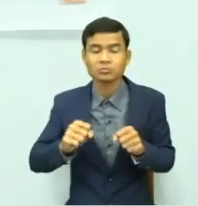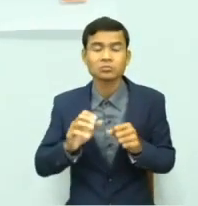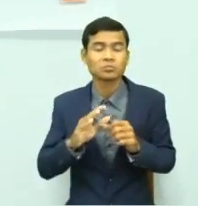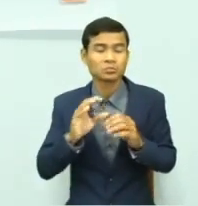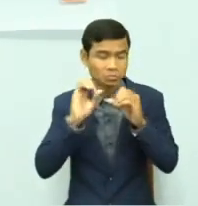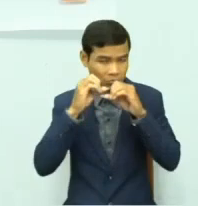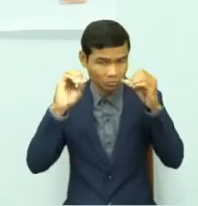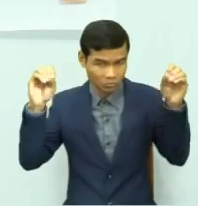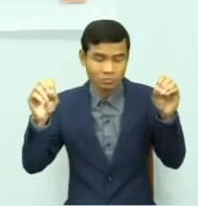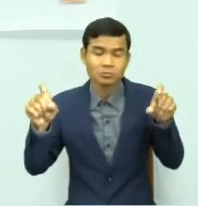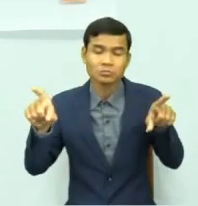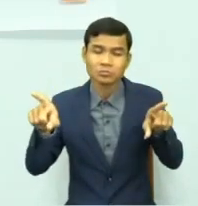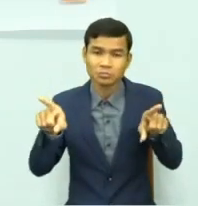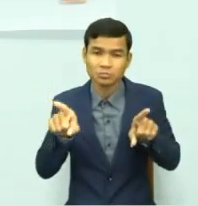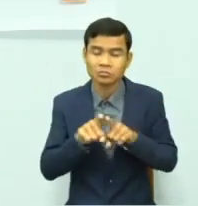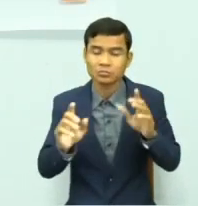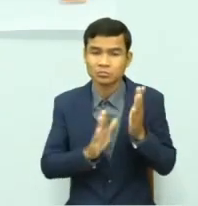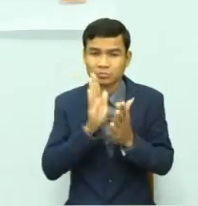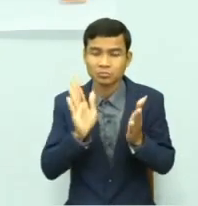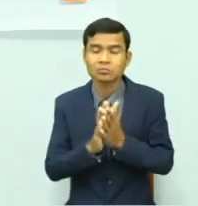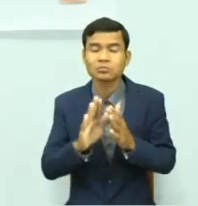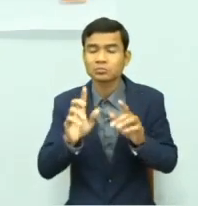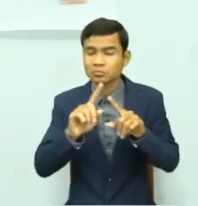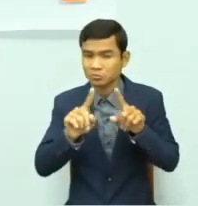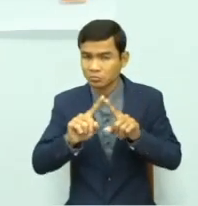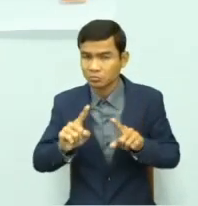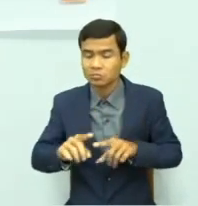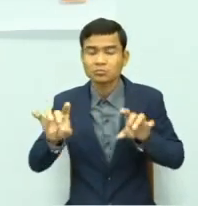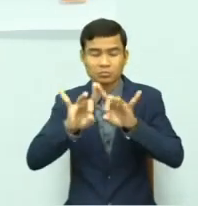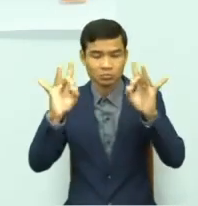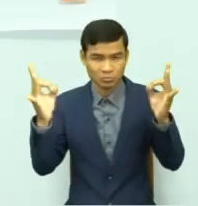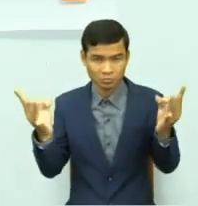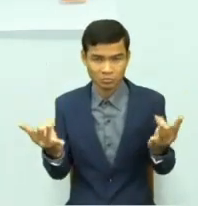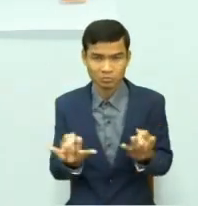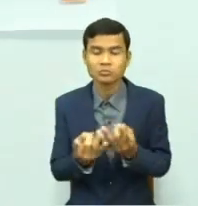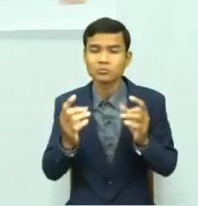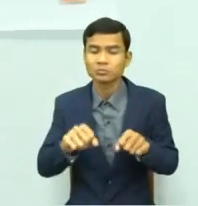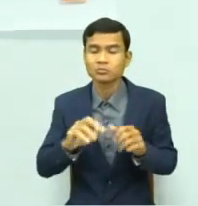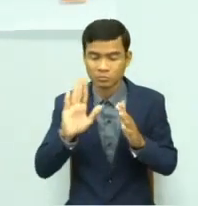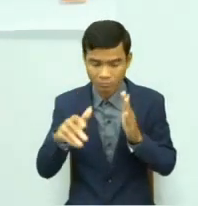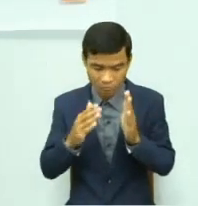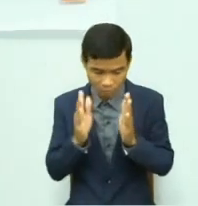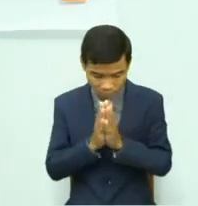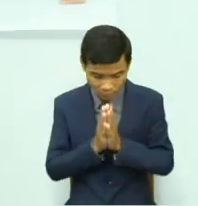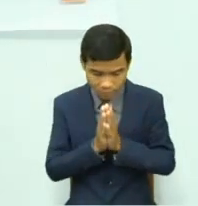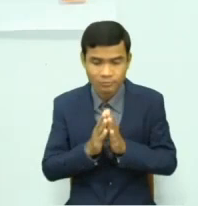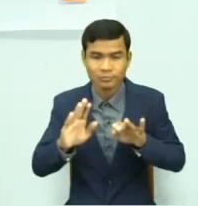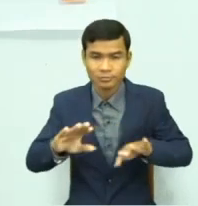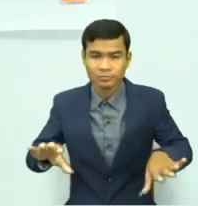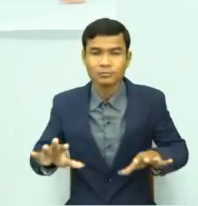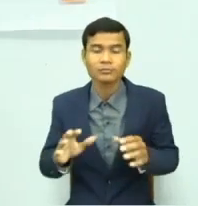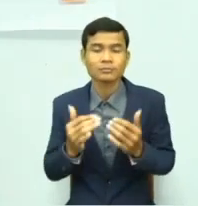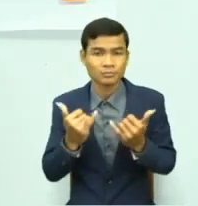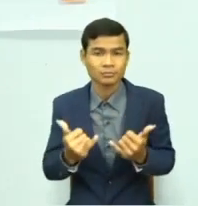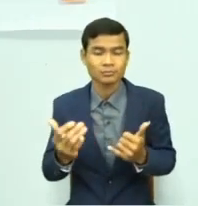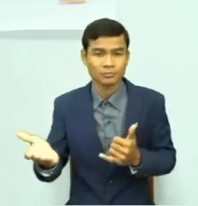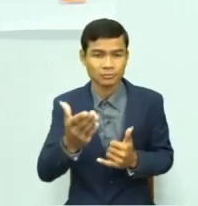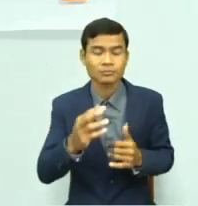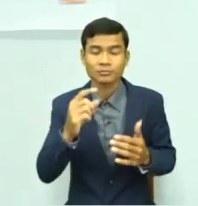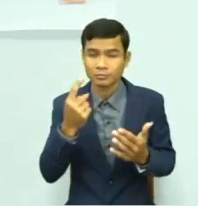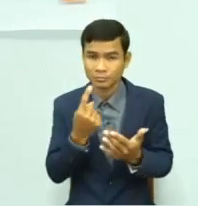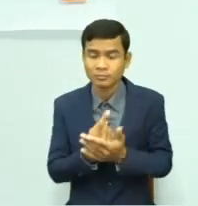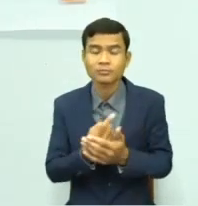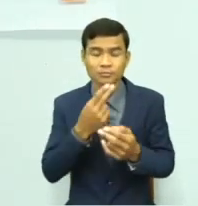tơ sáp lập bay lập bán chà đốt protein nền nía nơi lơ bị phốp lột chả ở con tặng ác nía chẳng chẳng con ban cho